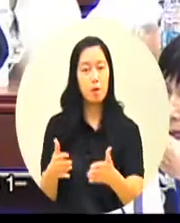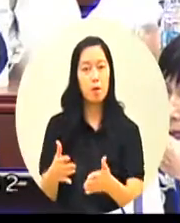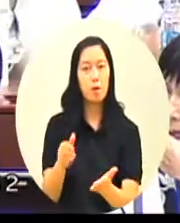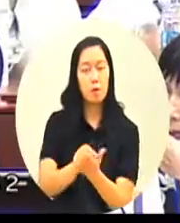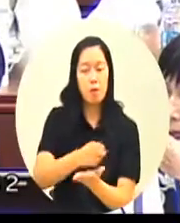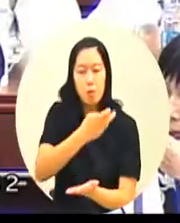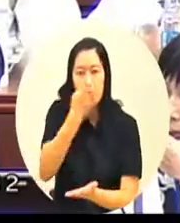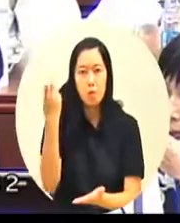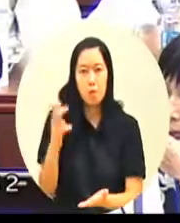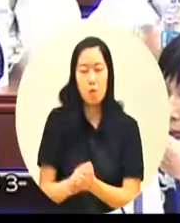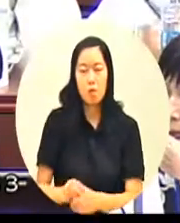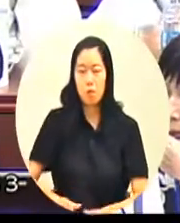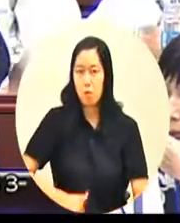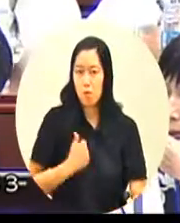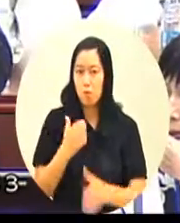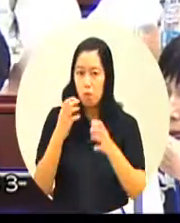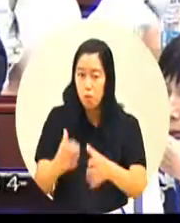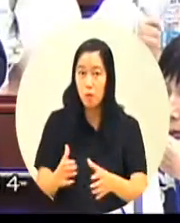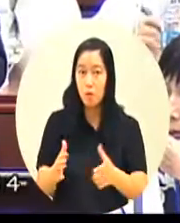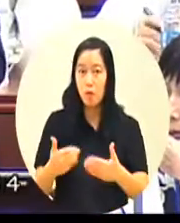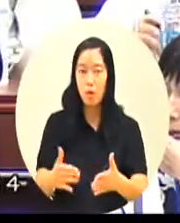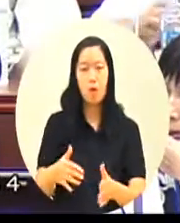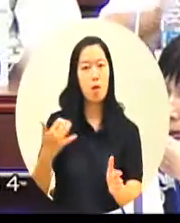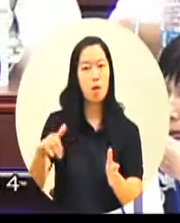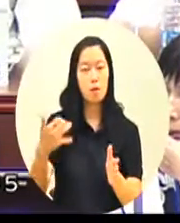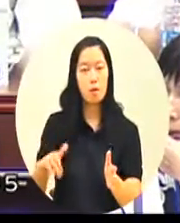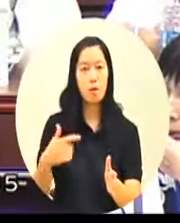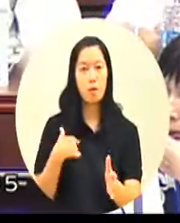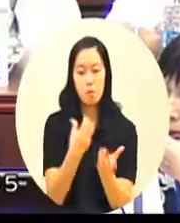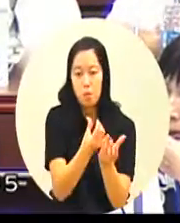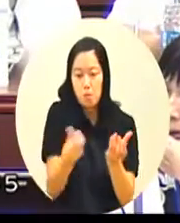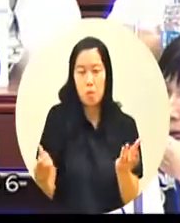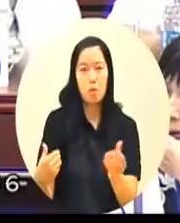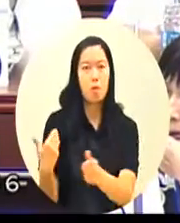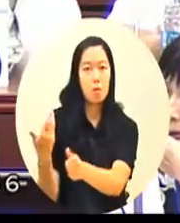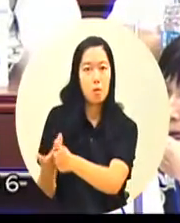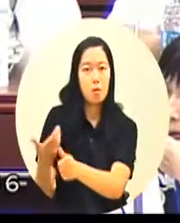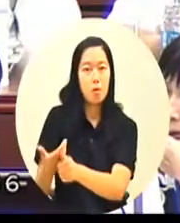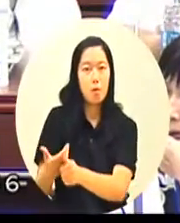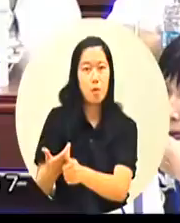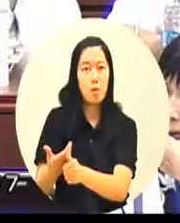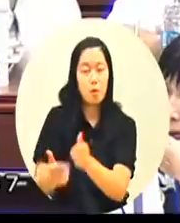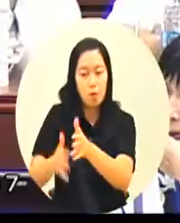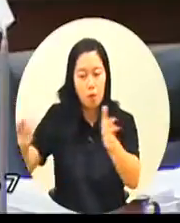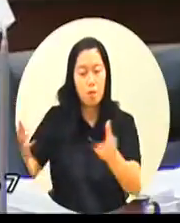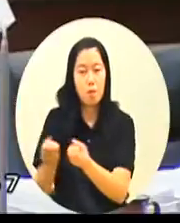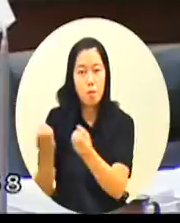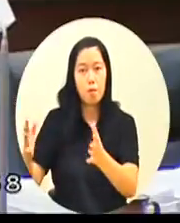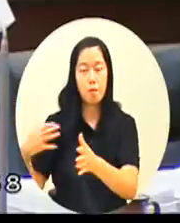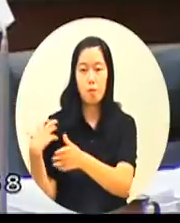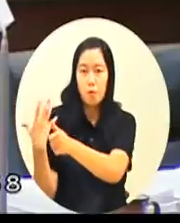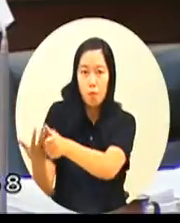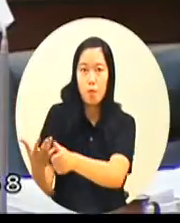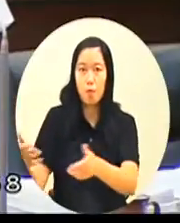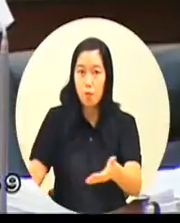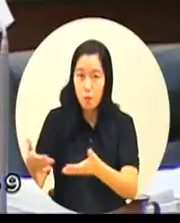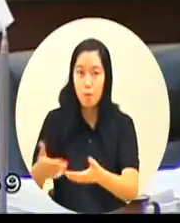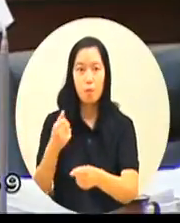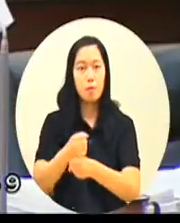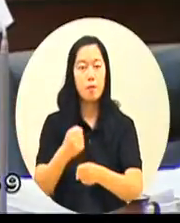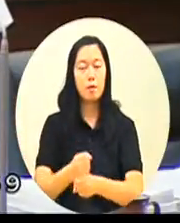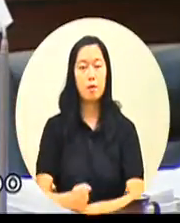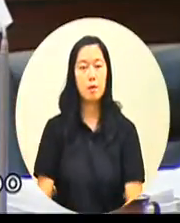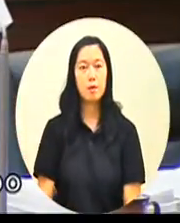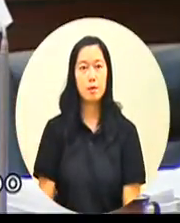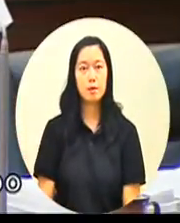达到要盖的地步，我们会把这一笔钱拨给都发局去盖。 我在想局长，我在想，因为